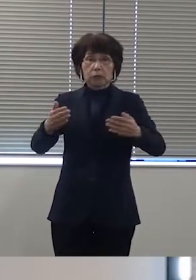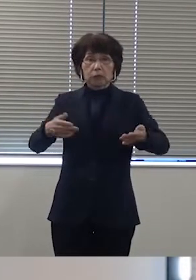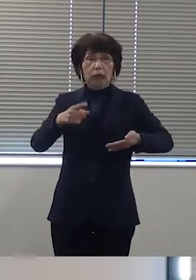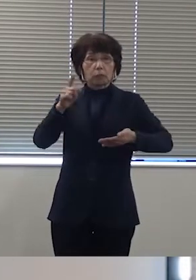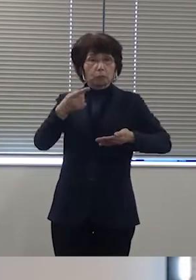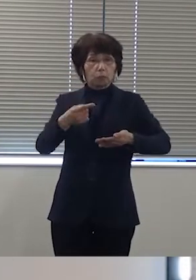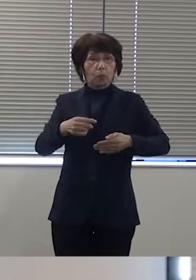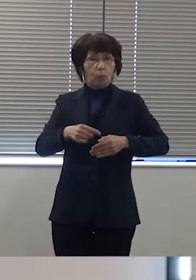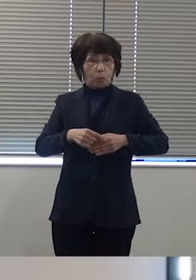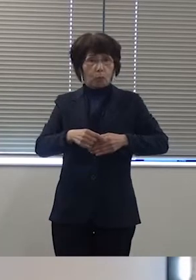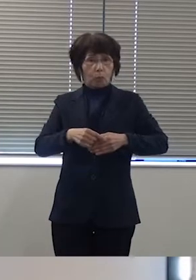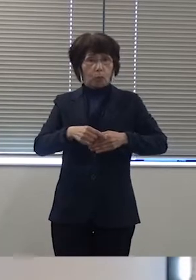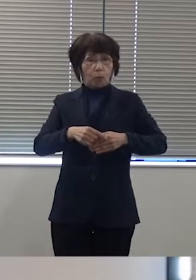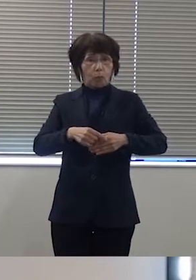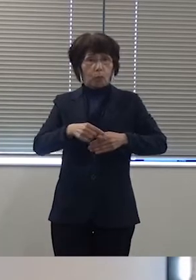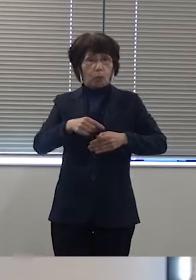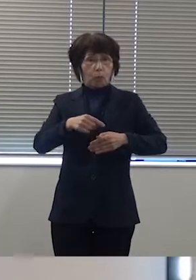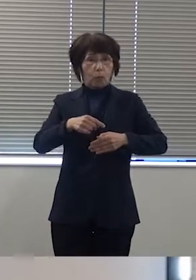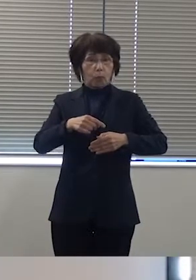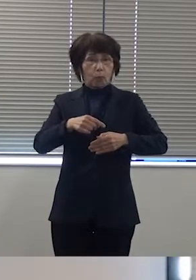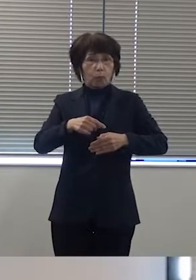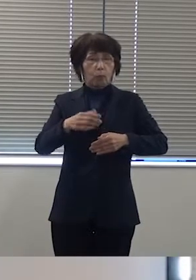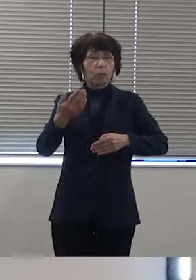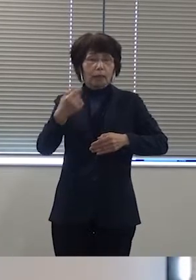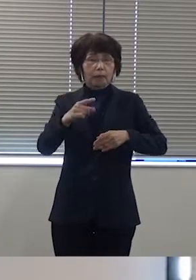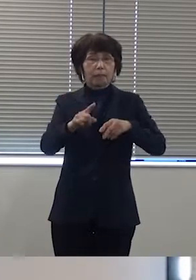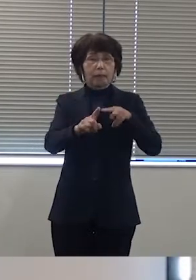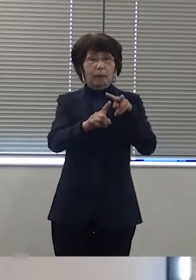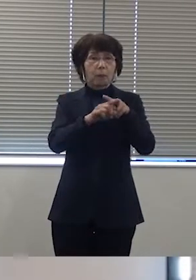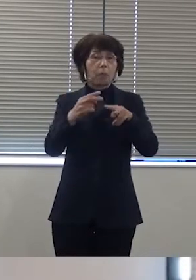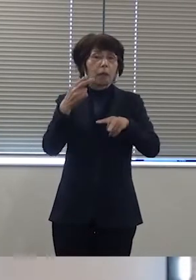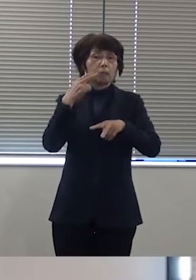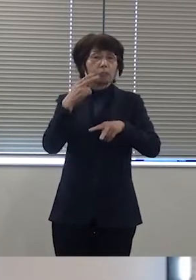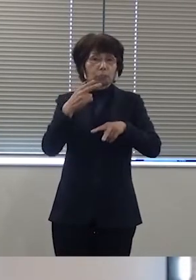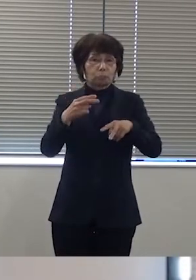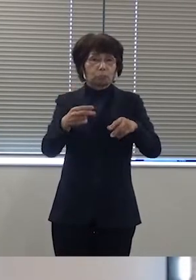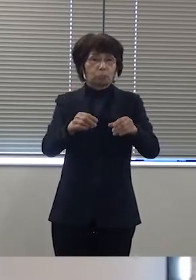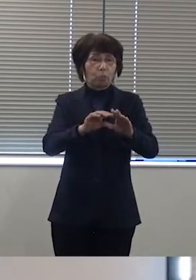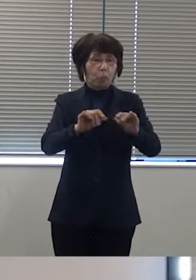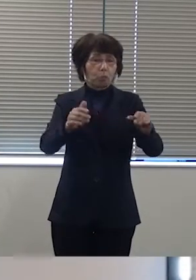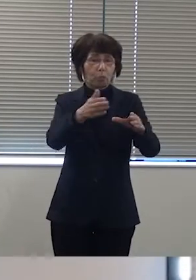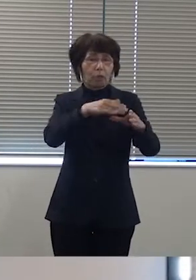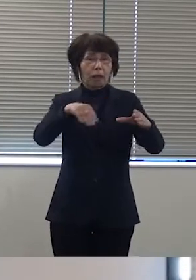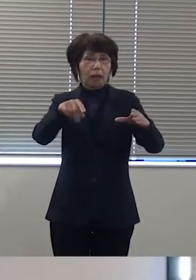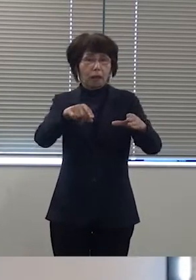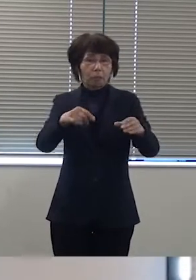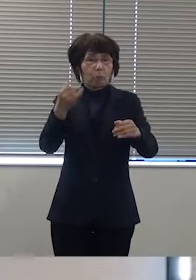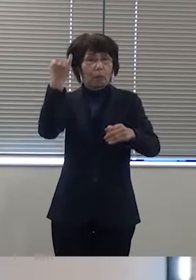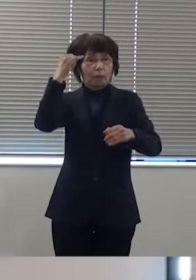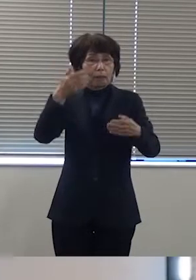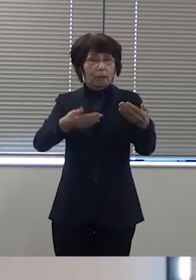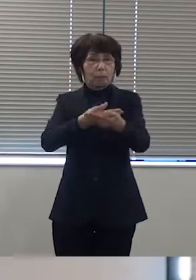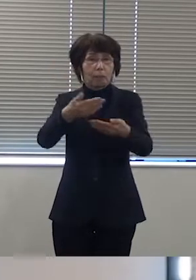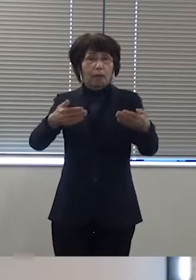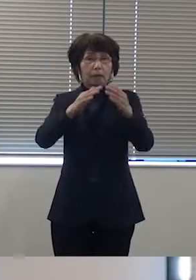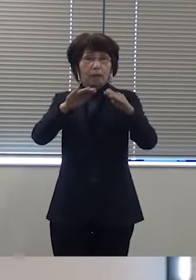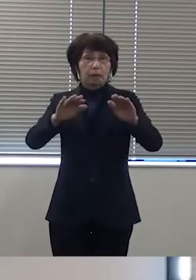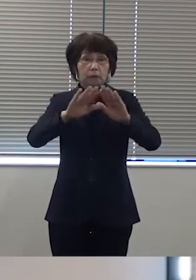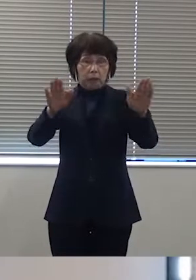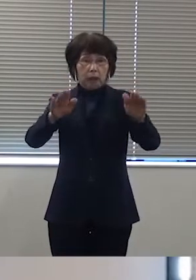明会と意見交換会をやったのは、この2のの公民館なんですが、ここ